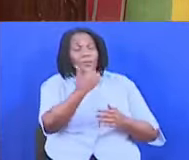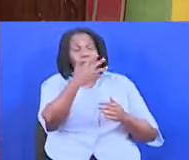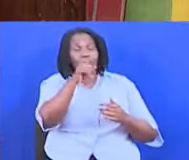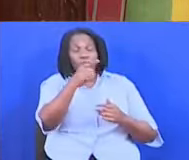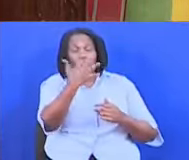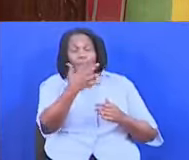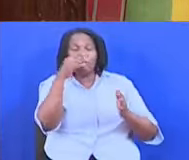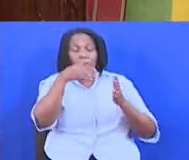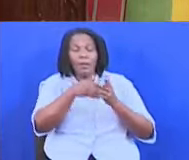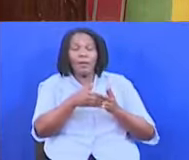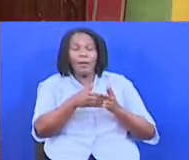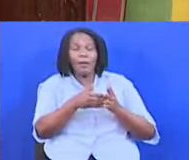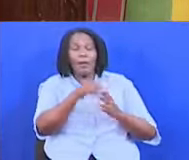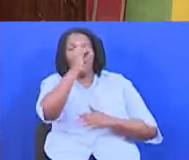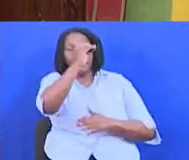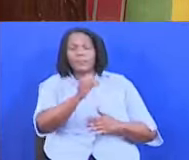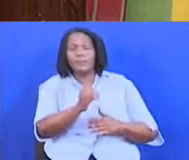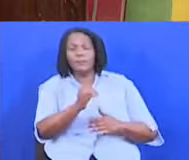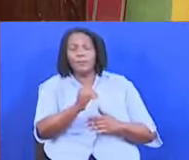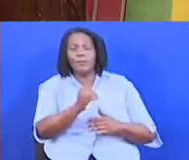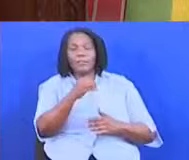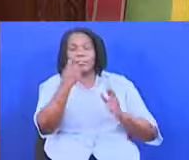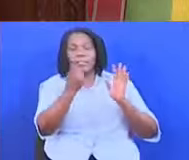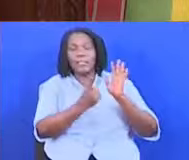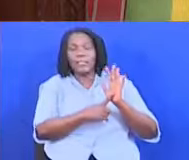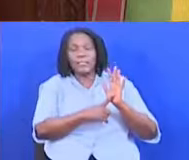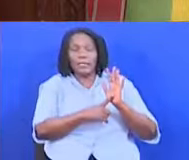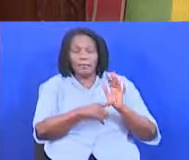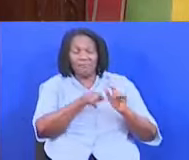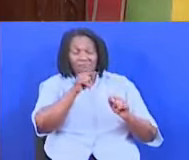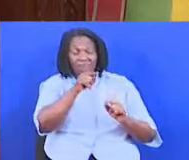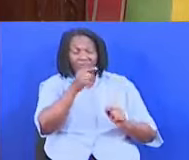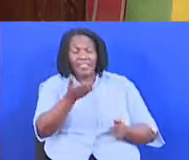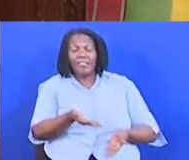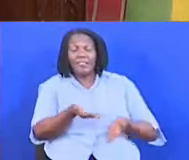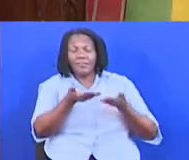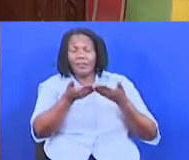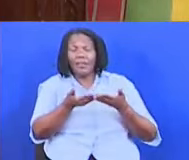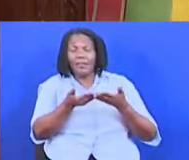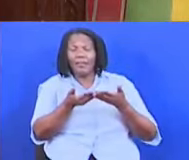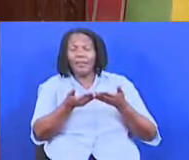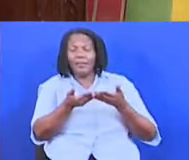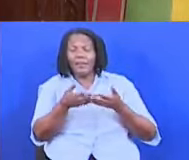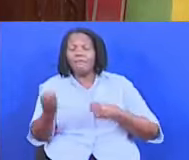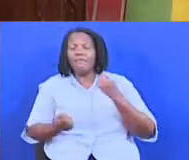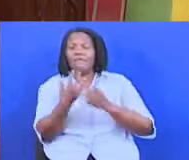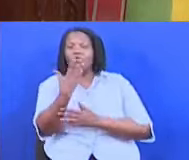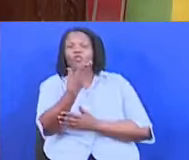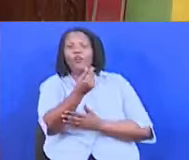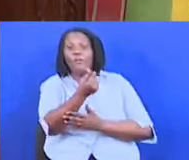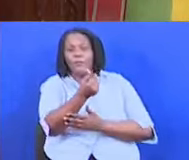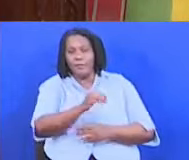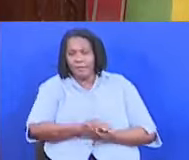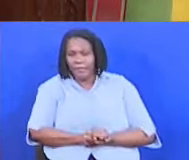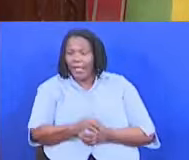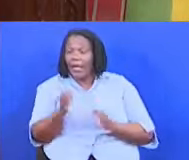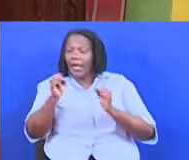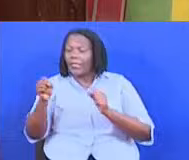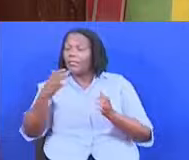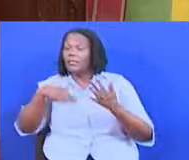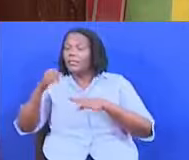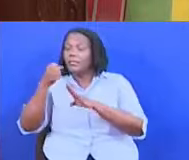5.5% mpaka kufikia 6%. Itasaidia kupunguza inflation, lakini ninaomba